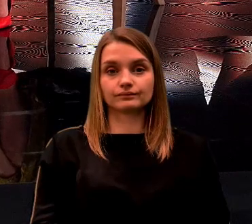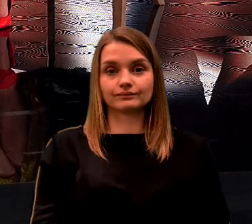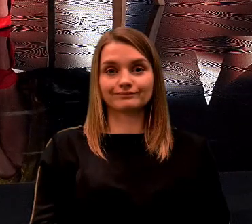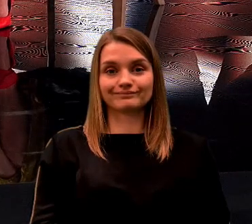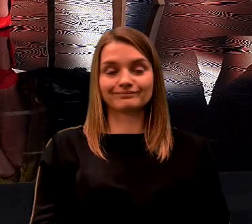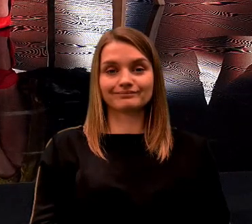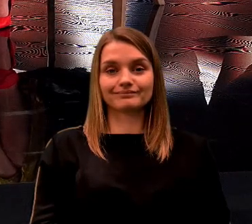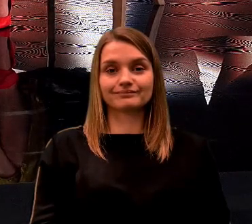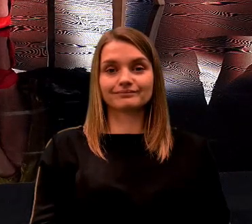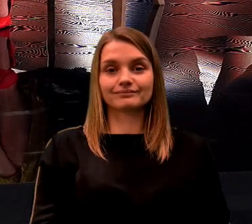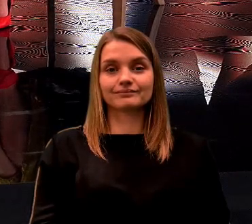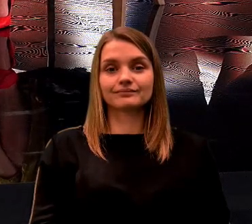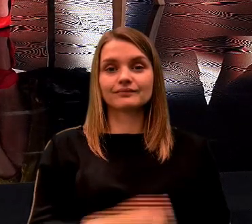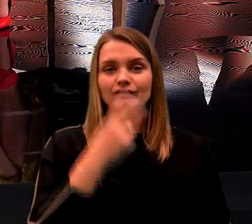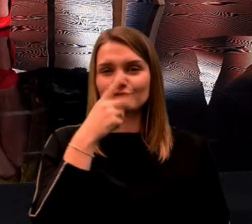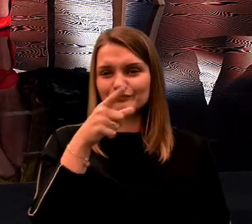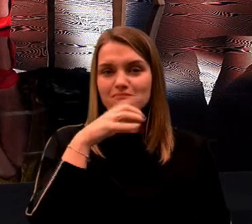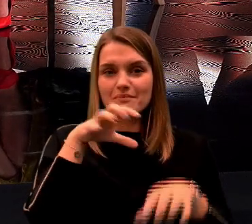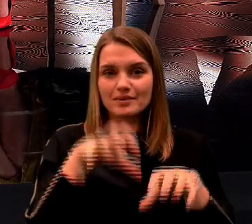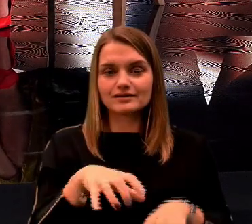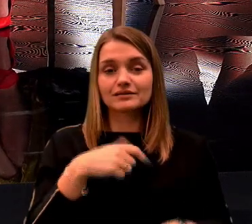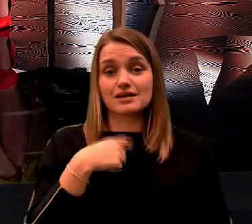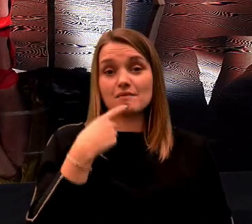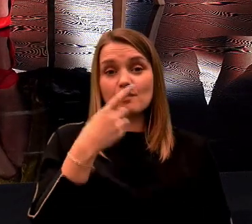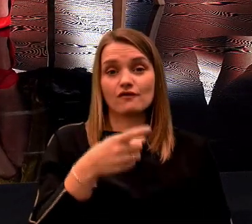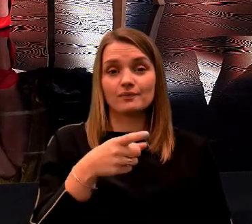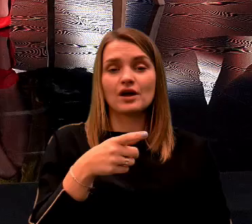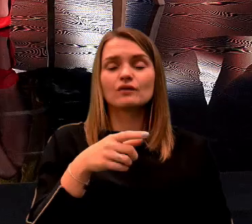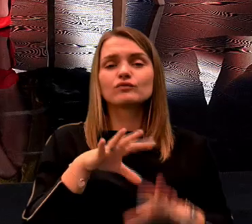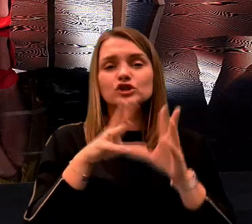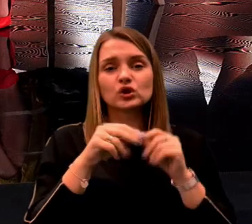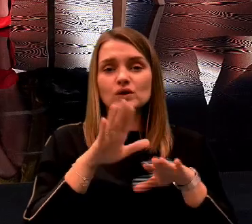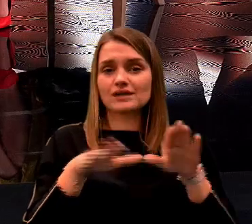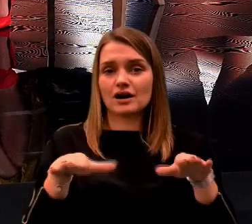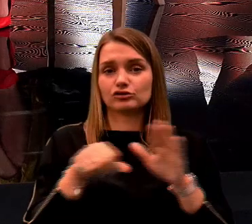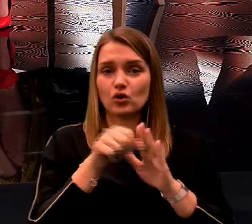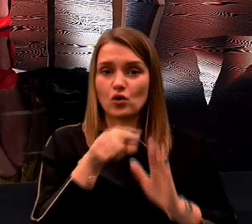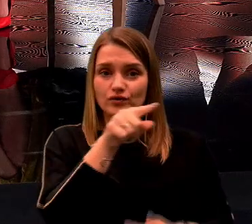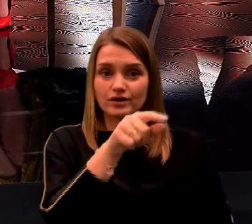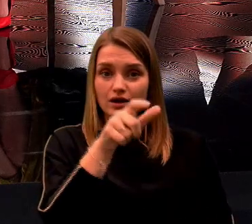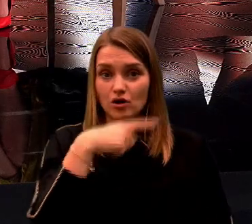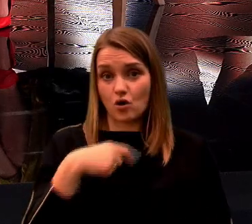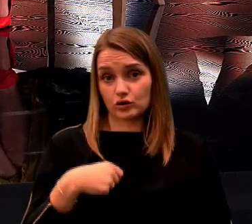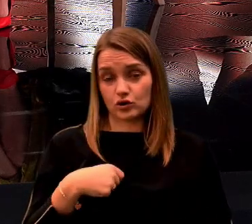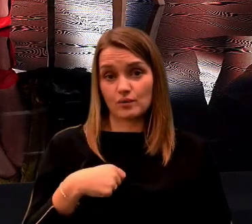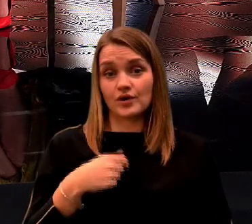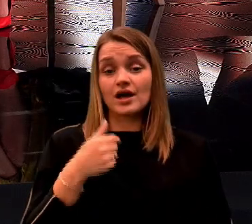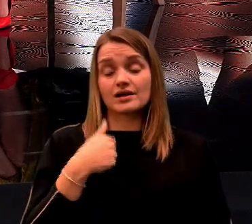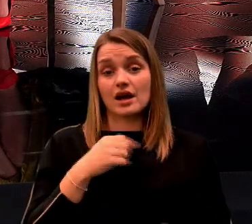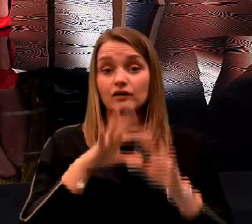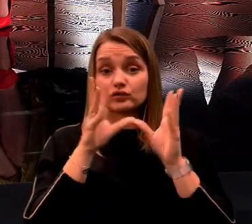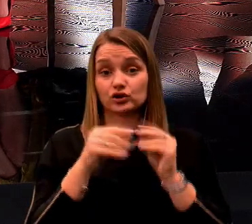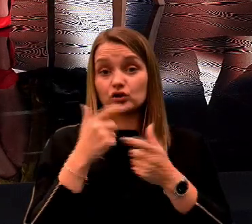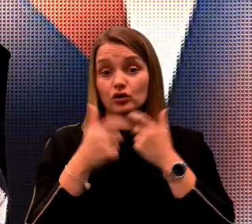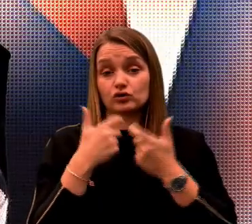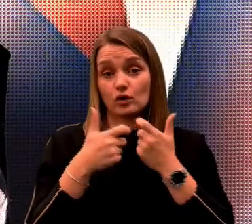prezes. Powiem panu tak, wszystko zależy od tej osoby. Ja oczywiście, że w pierwszej kolejności zrobię wszystko, żeby ten, kto pracuje